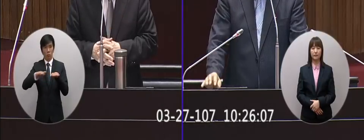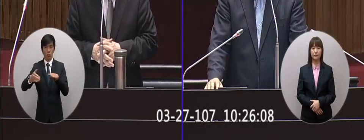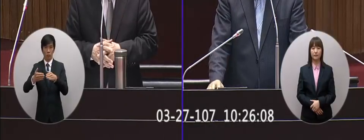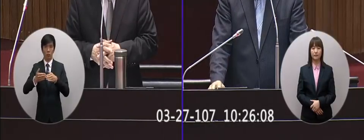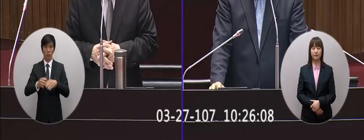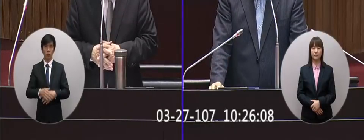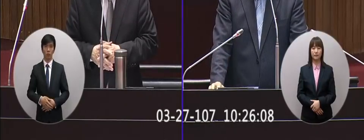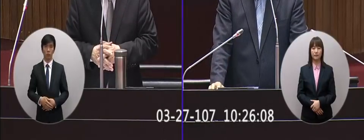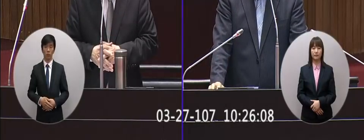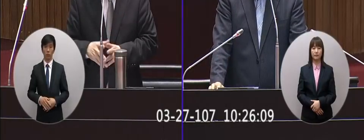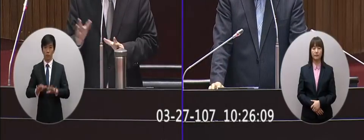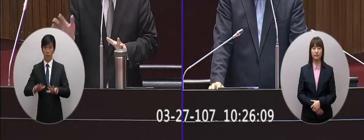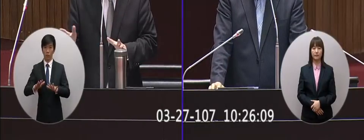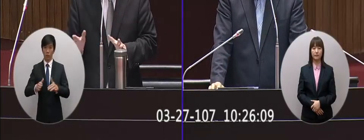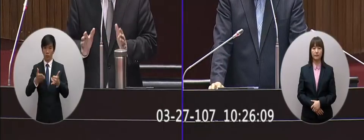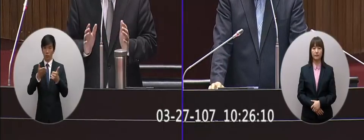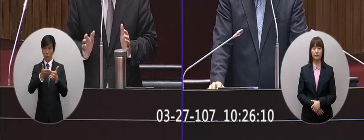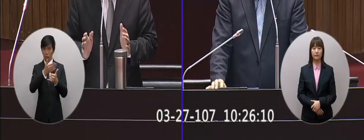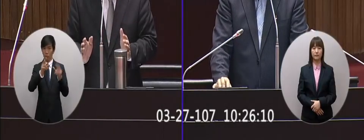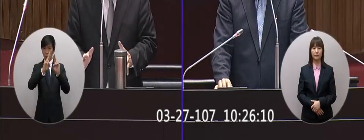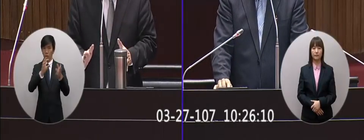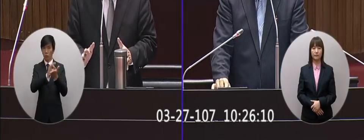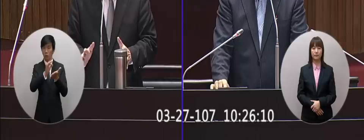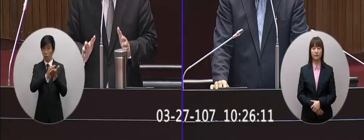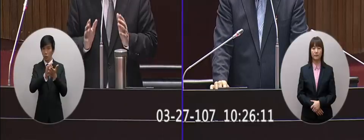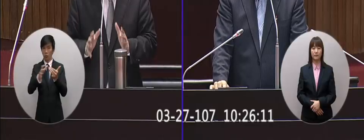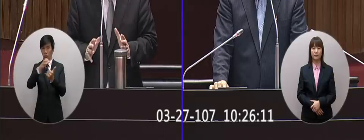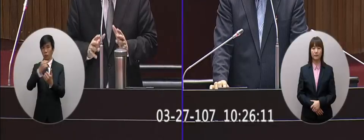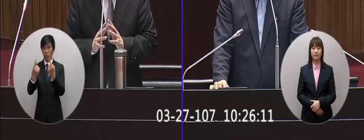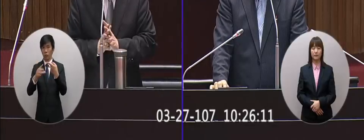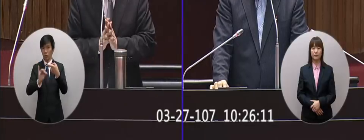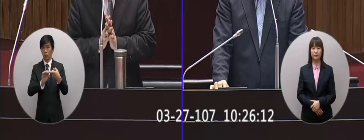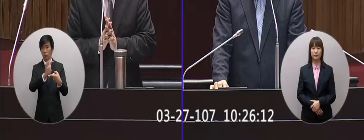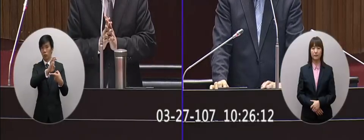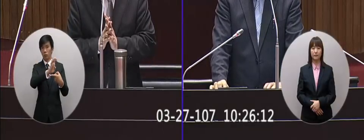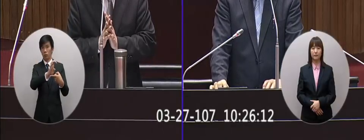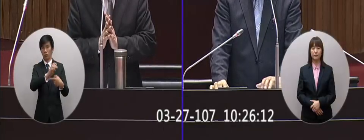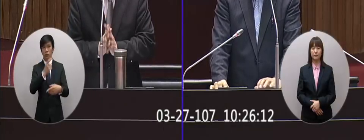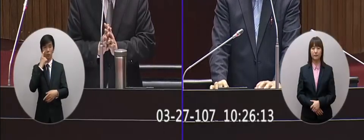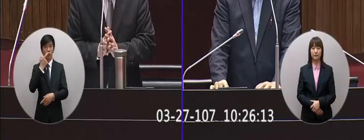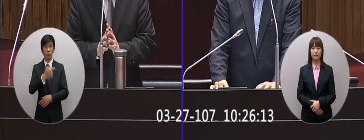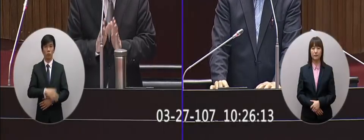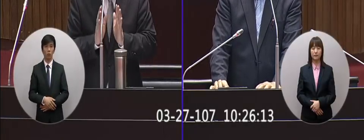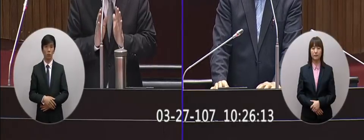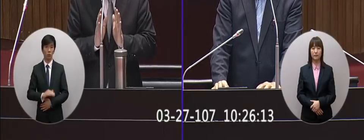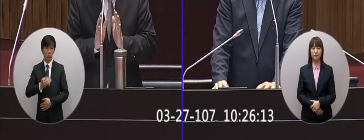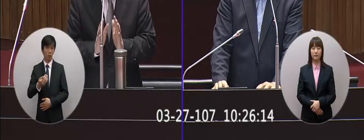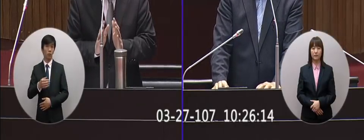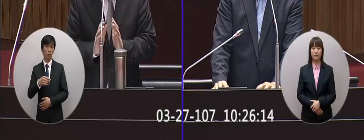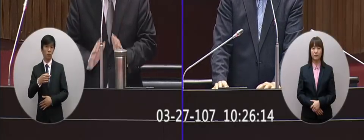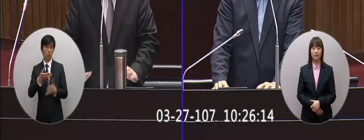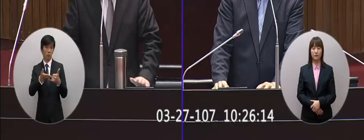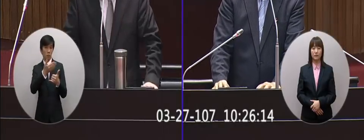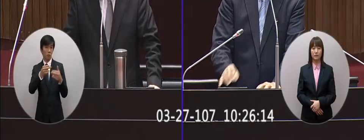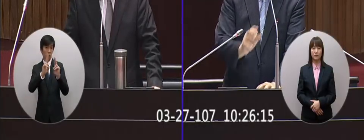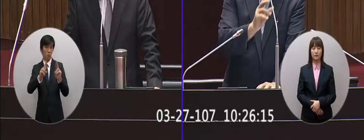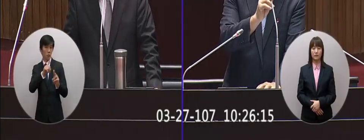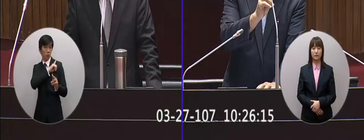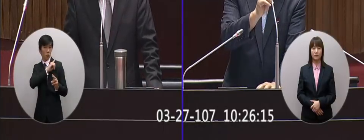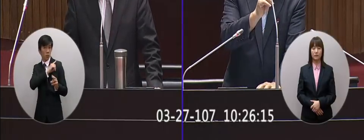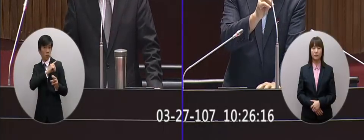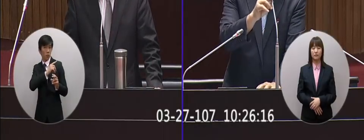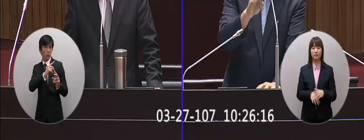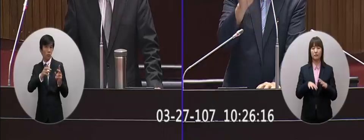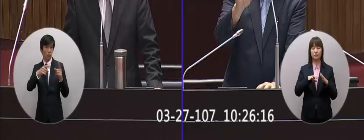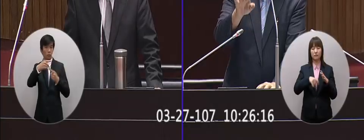用电啊，占全台湾供电的40%，可是北部本身的供电才只有